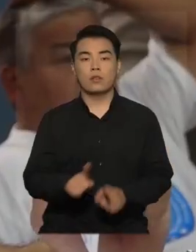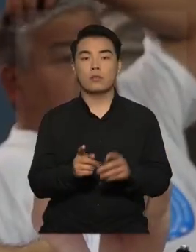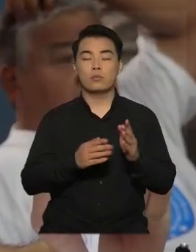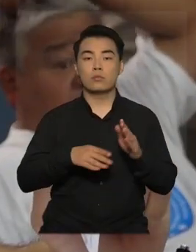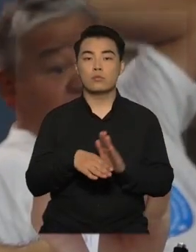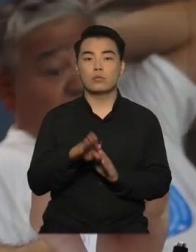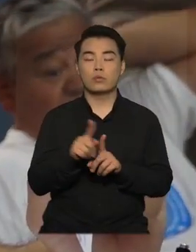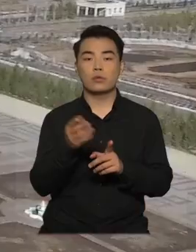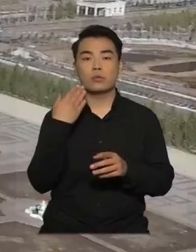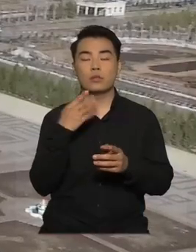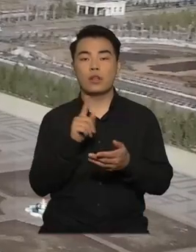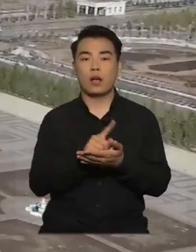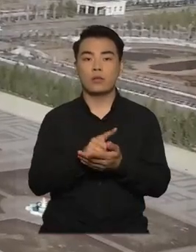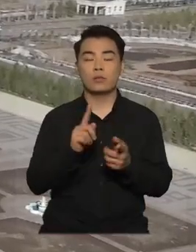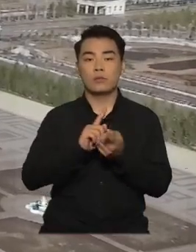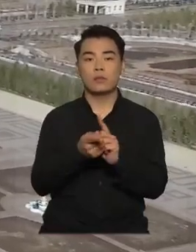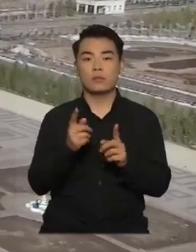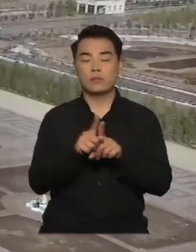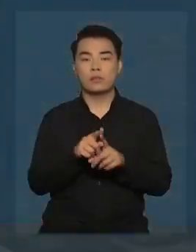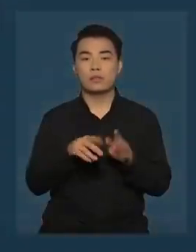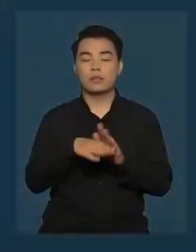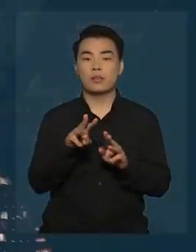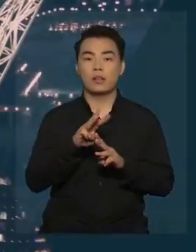Оптимизировать льготы налоговой реформы обсудили в Сенате.